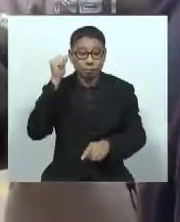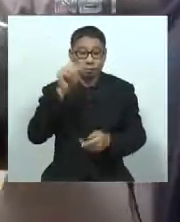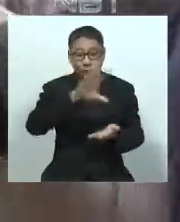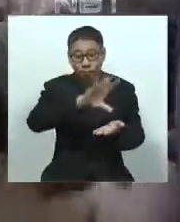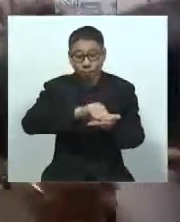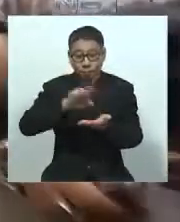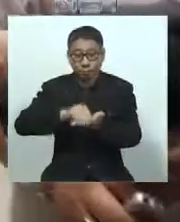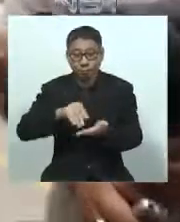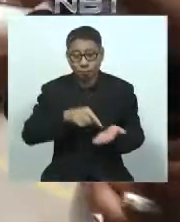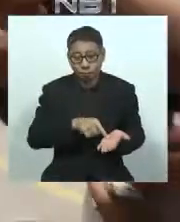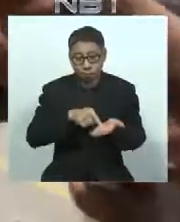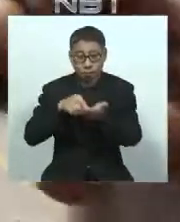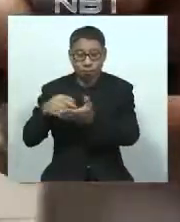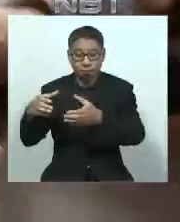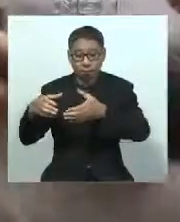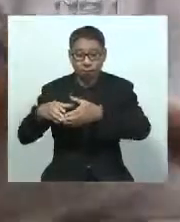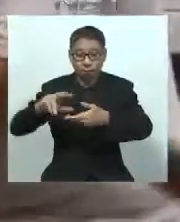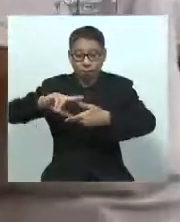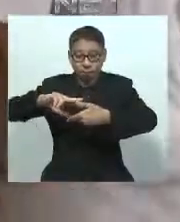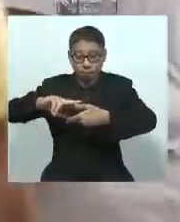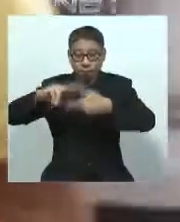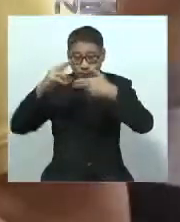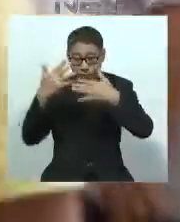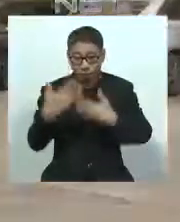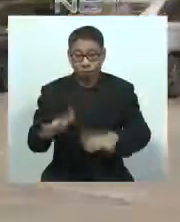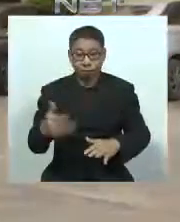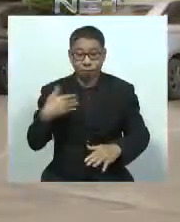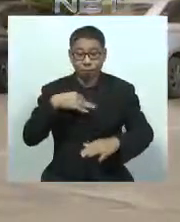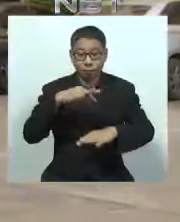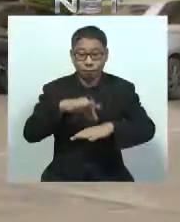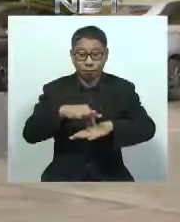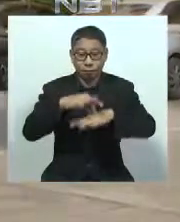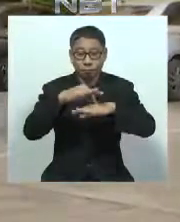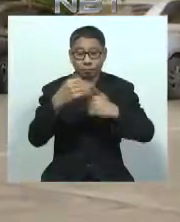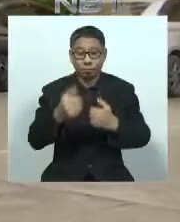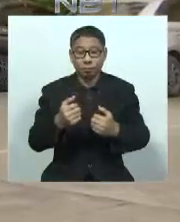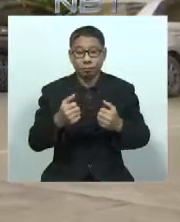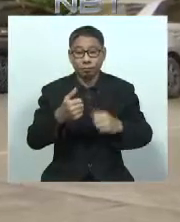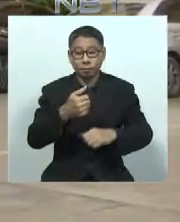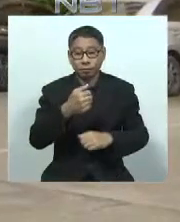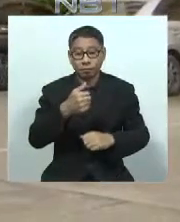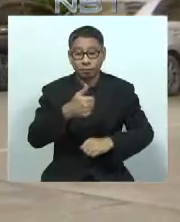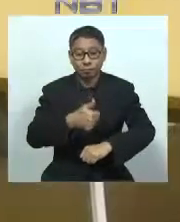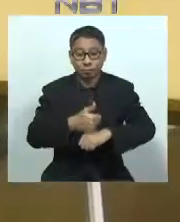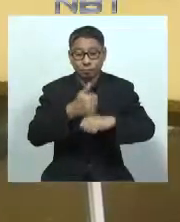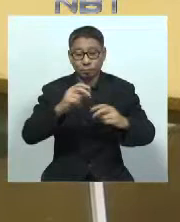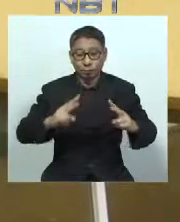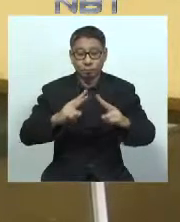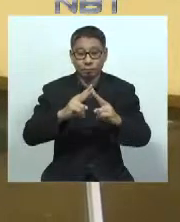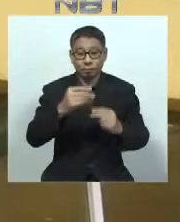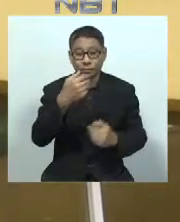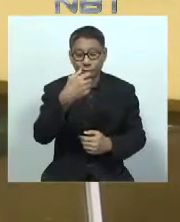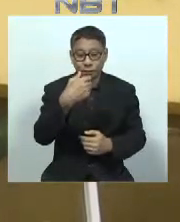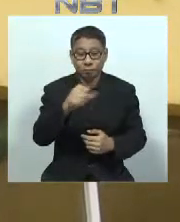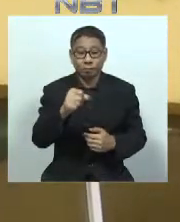มนโยบายแล้วก็ส่งมอบให้กับพรรคพลังประชารัฐไปแล้วครับส่วนตำแหน่งรัฐมนตรีจะมีการจัดสรรให้10พรรคหรือไม่ขึ้นอยู่กับพ